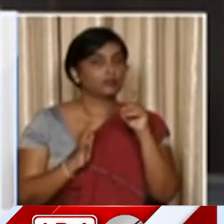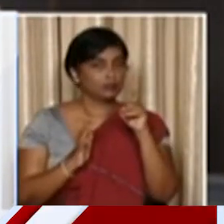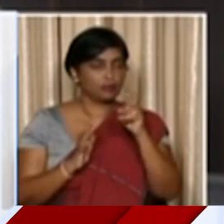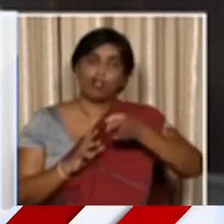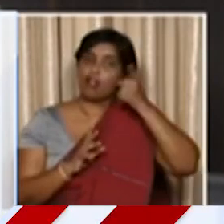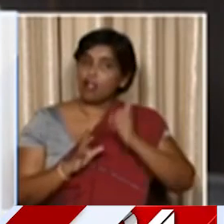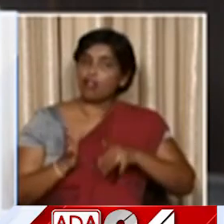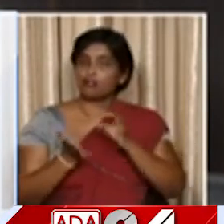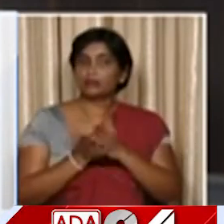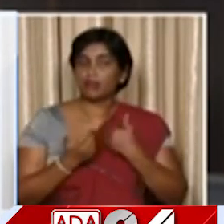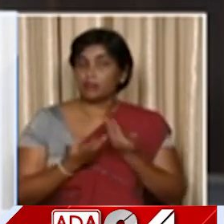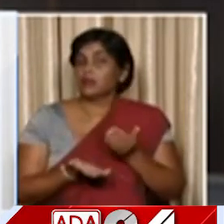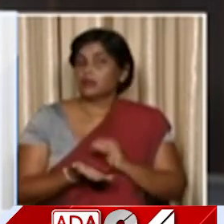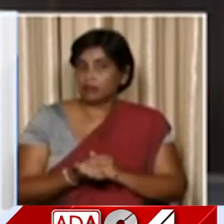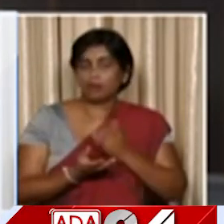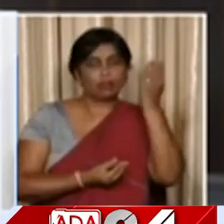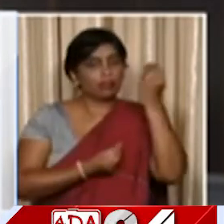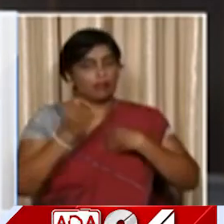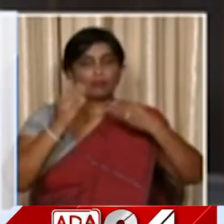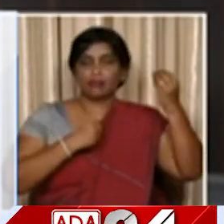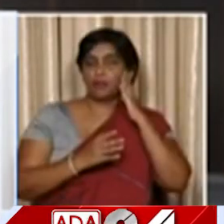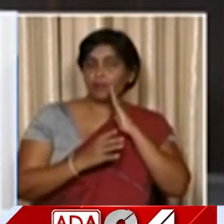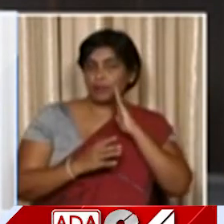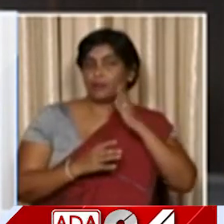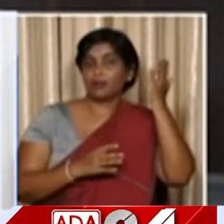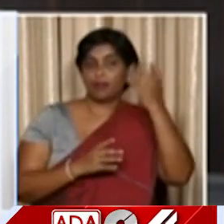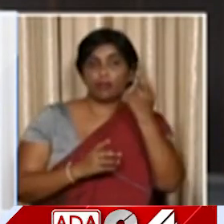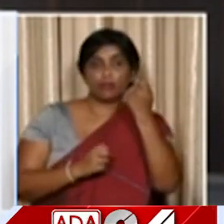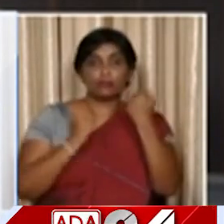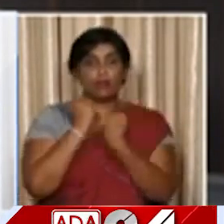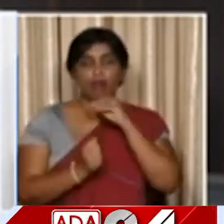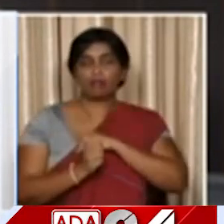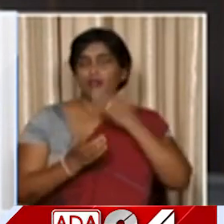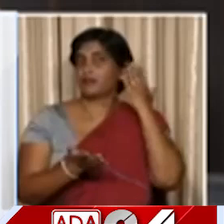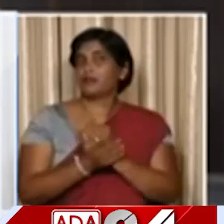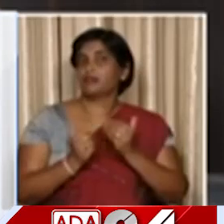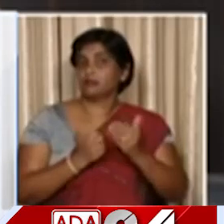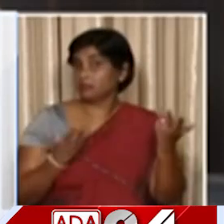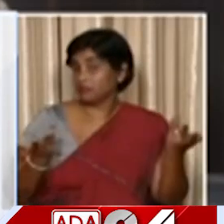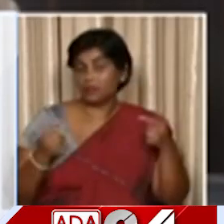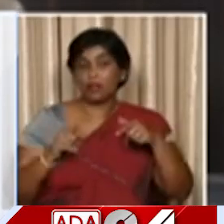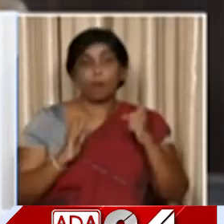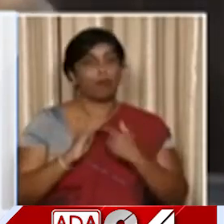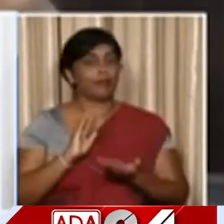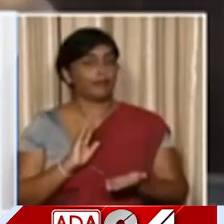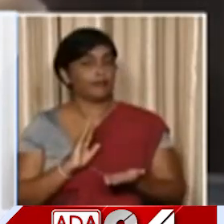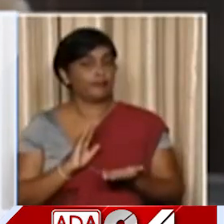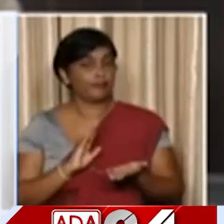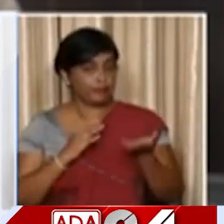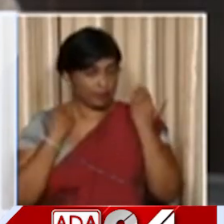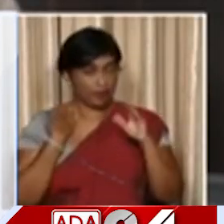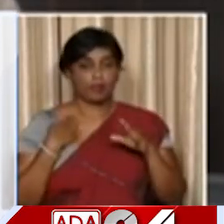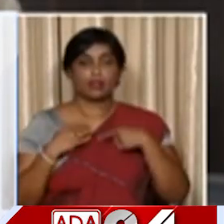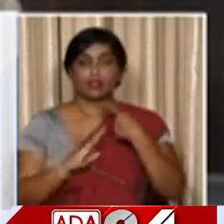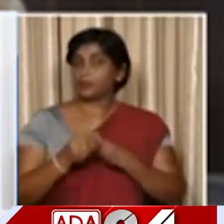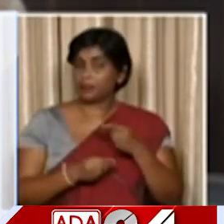අනුමත වූදා සිට අපට යළි ලැබෙන්නට පටන්ගත් විදේශීය මූල්‍ය ආදායම් නැවතෙනවා. යළිත් පොලි අනුපාතය ඉහළද දමමින්